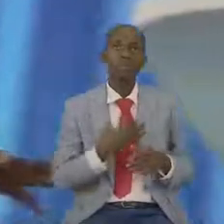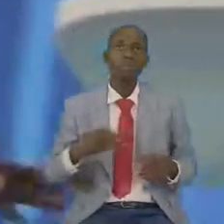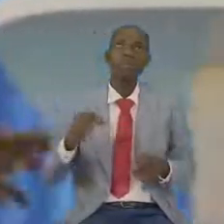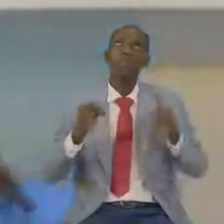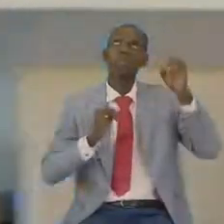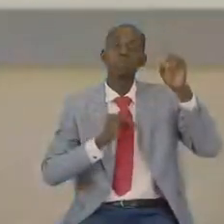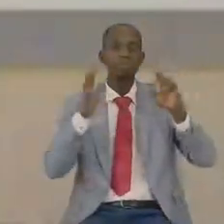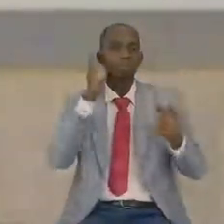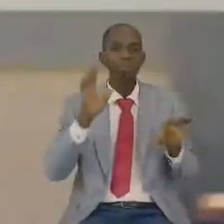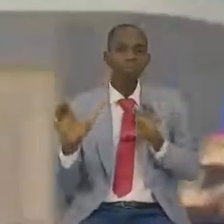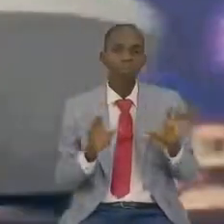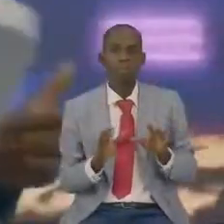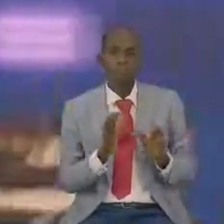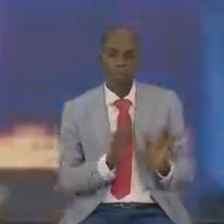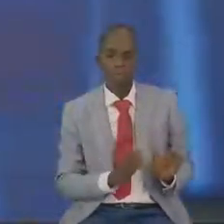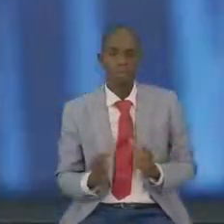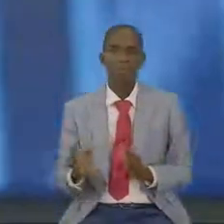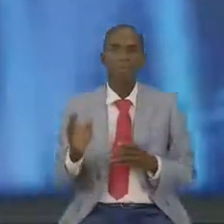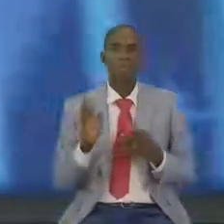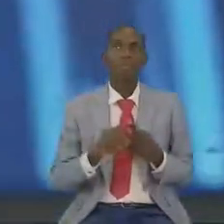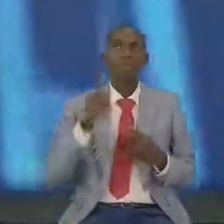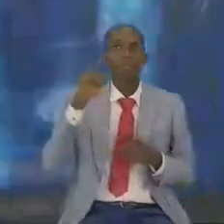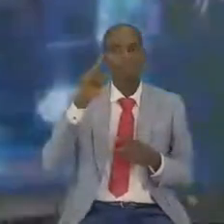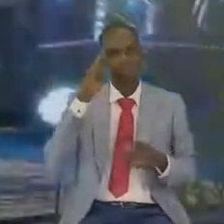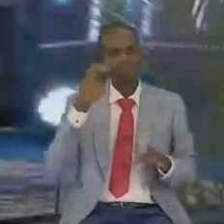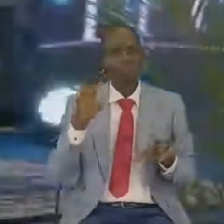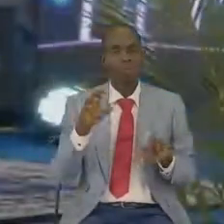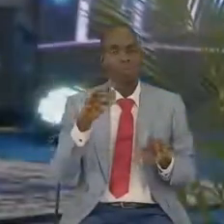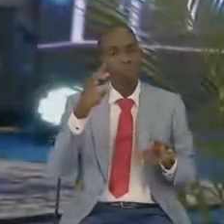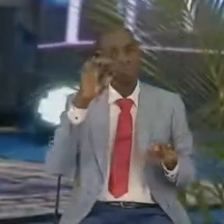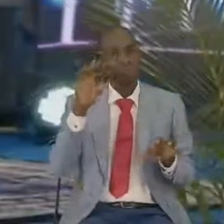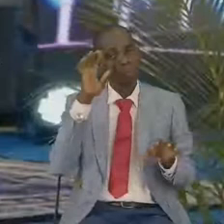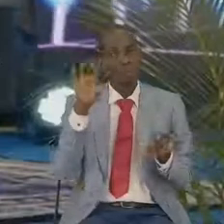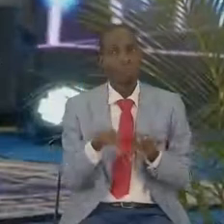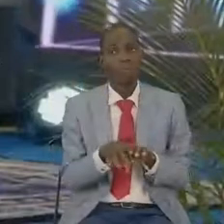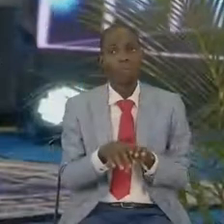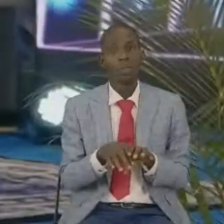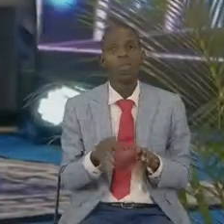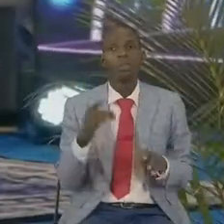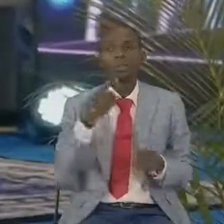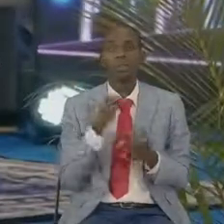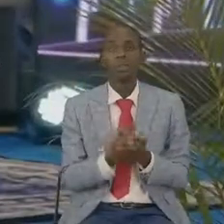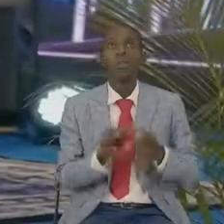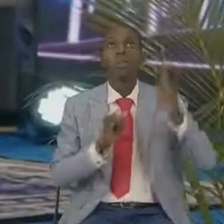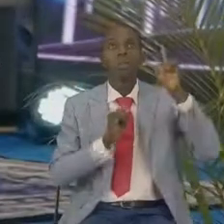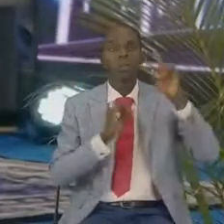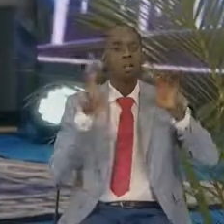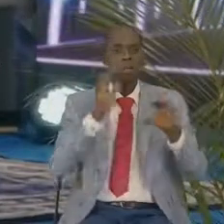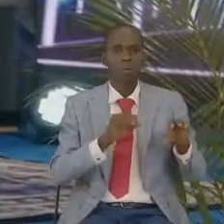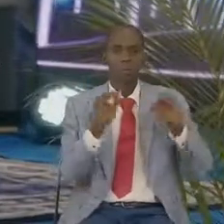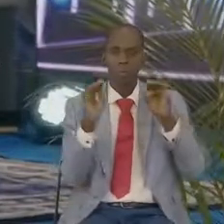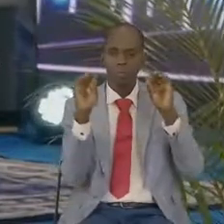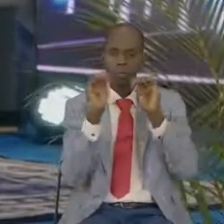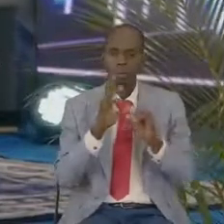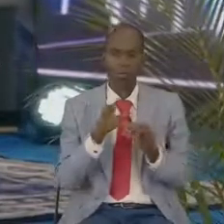ce qui est droit à ses yeux. Il dit, moi je ne te frapperai d'aucune des maladies